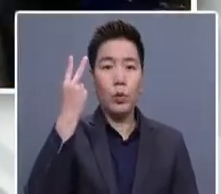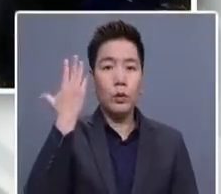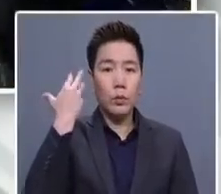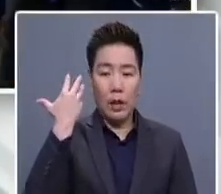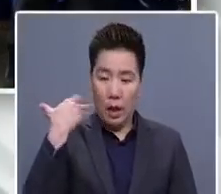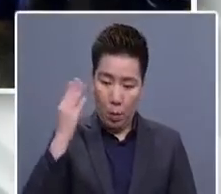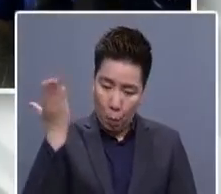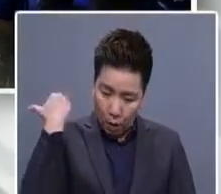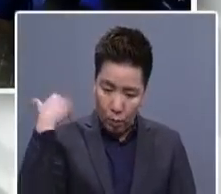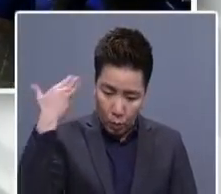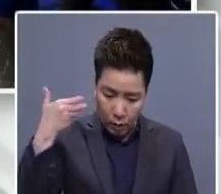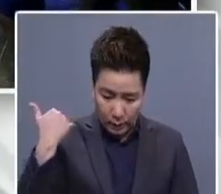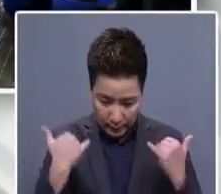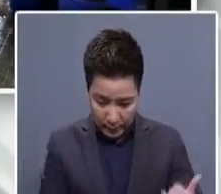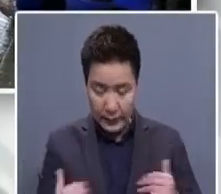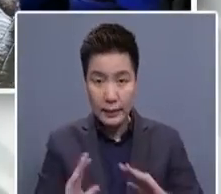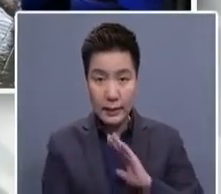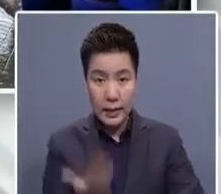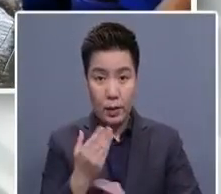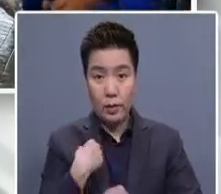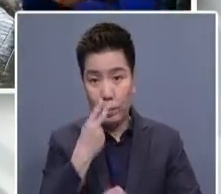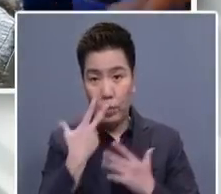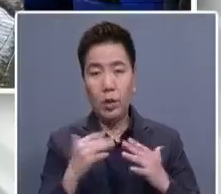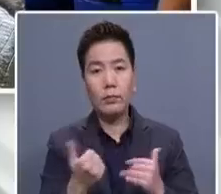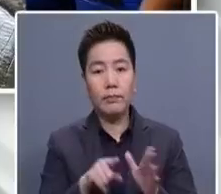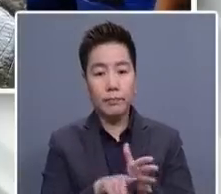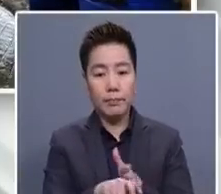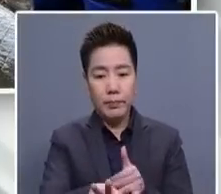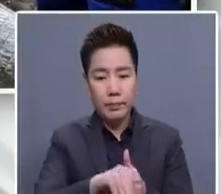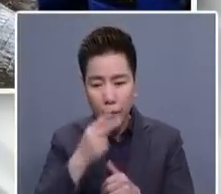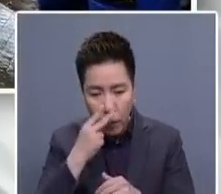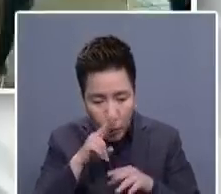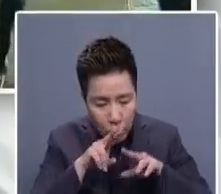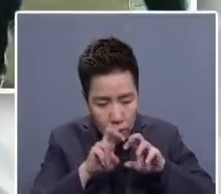เมื่อวานแล้วก็เมื่อเช้ามืดวันนี้ด้วยเนี่ยตอนนี้ได้ยอดสวอปเนี่ยประมาณ